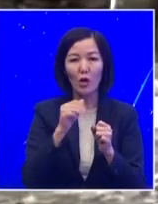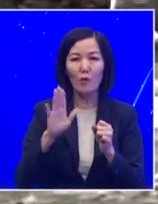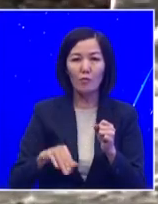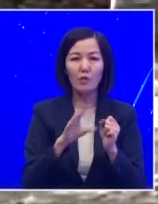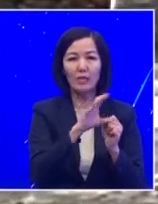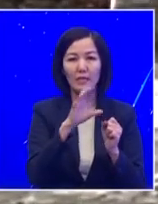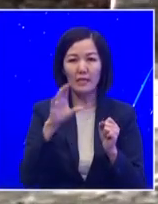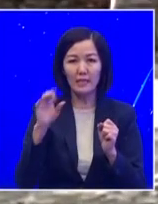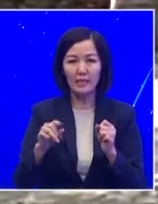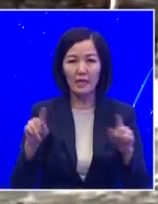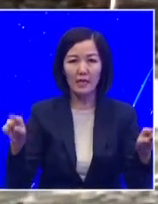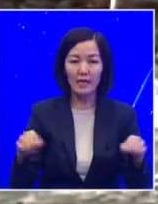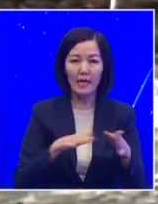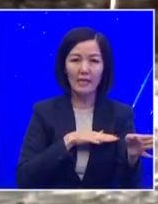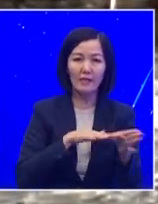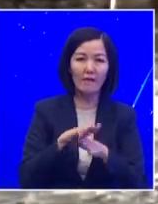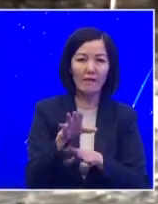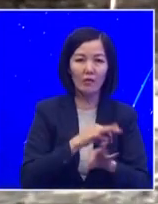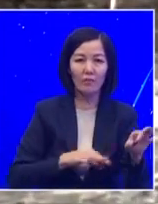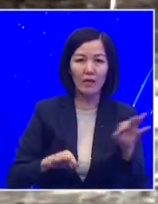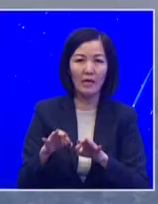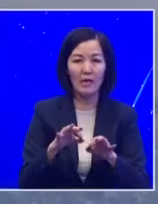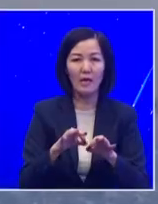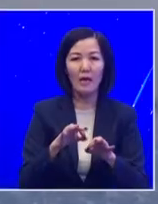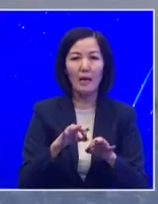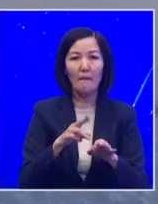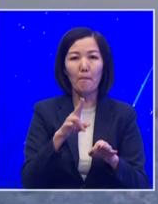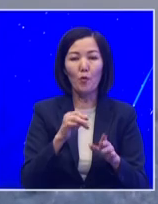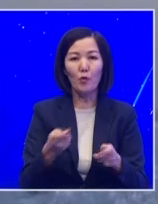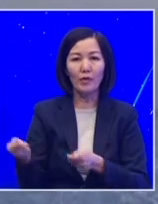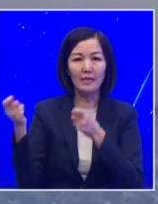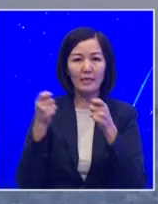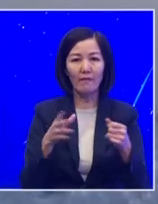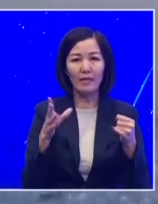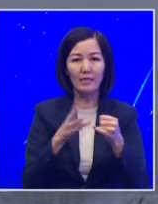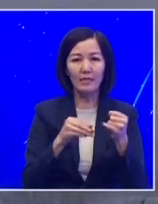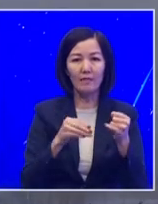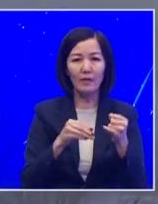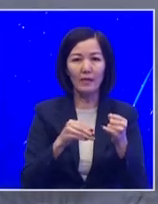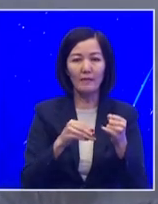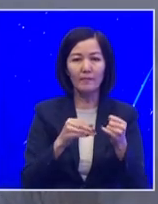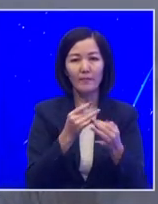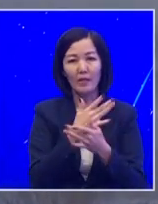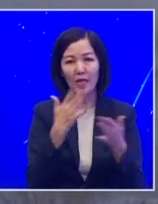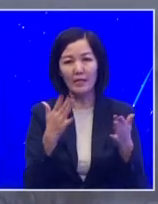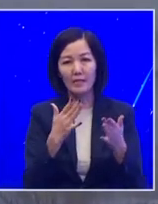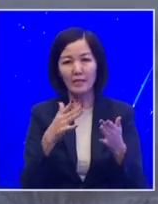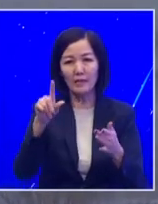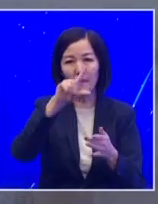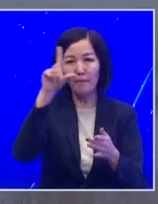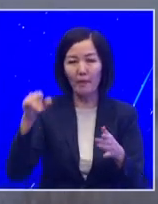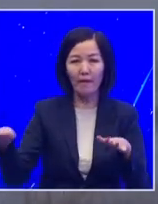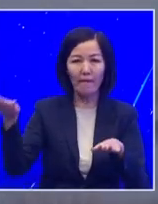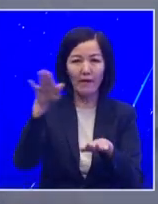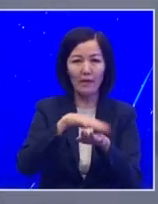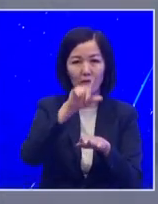которая после Советского Союза реализовавшей проект по доставке на Землю геологических образцов с поверхности Луны.